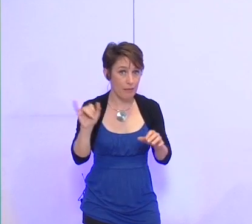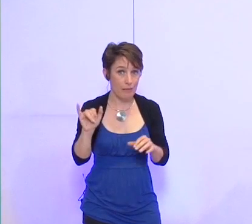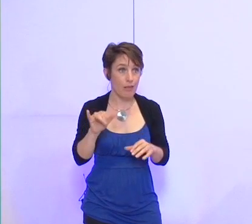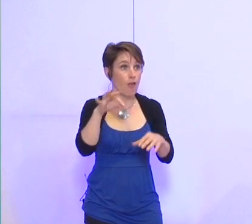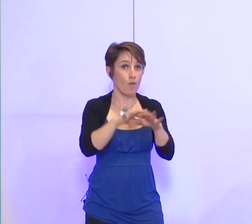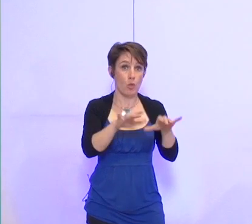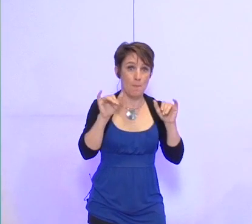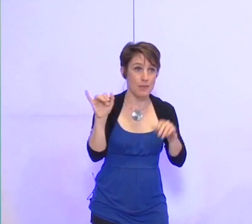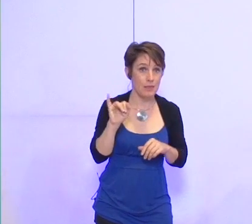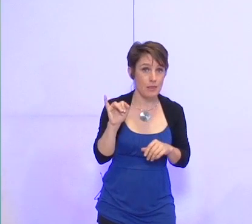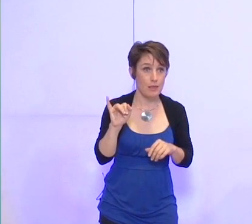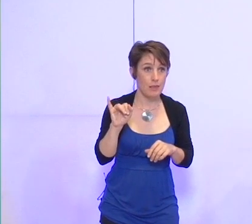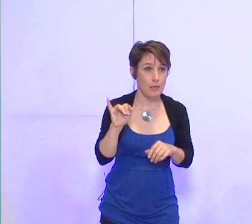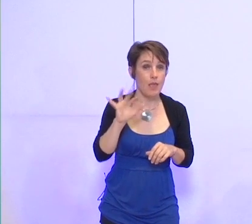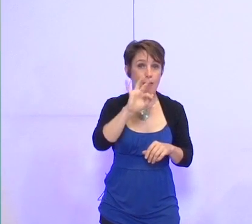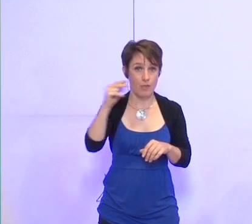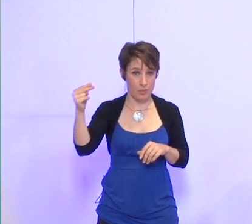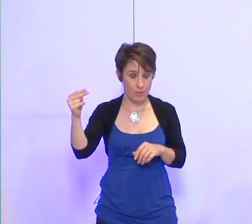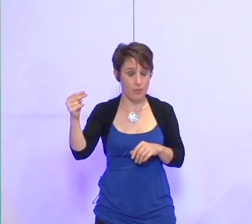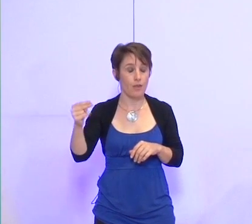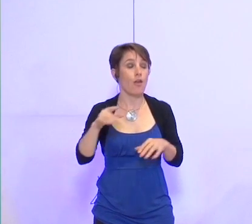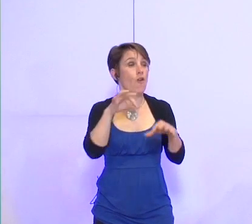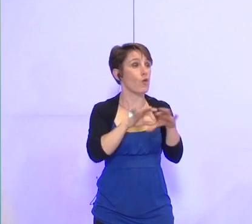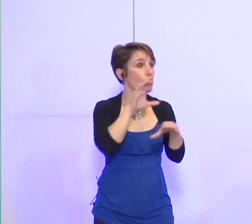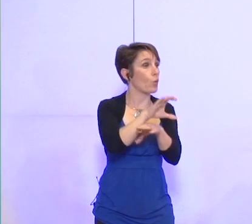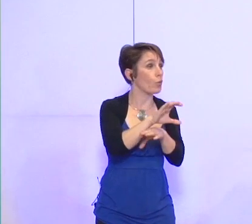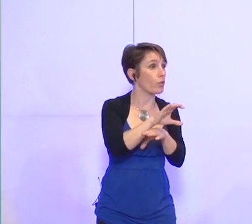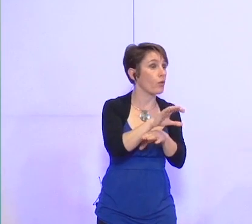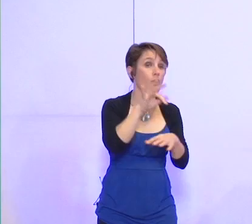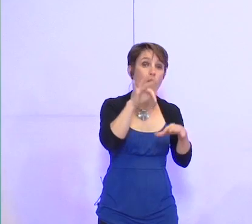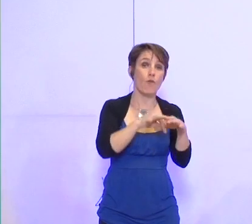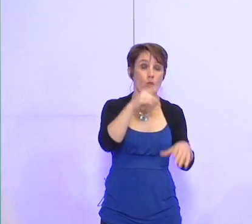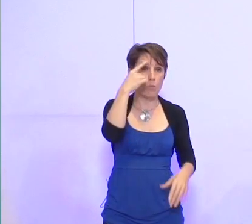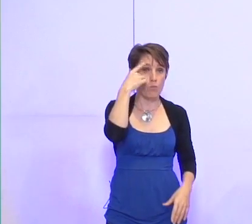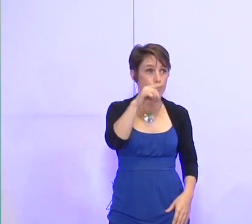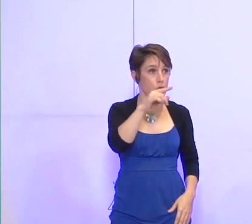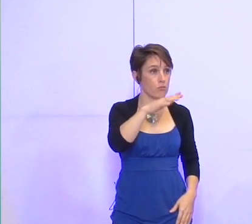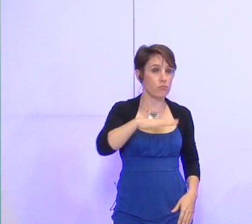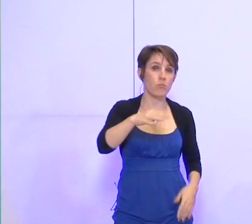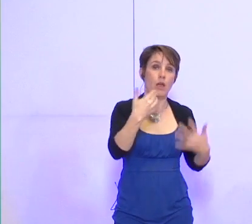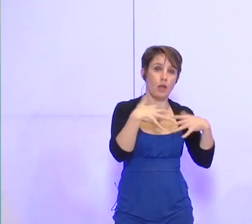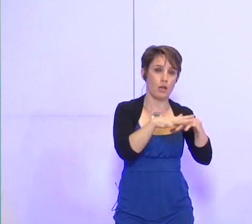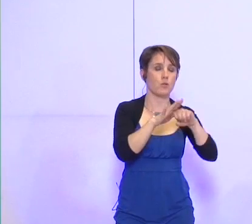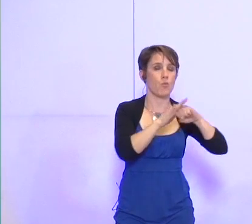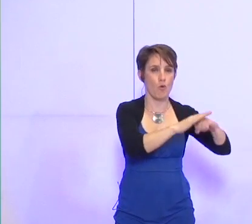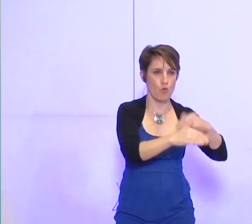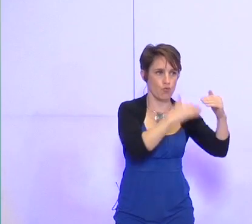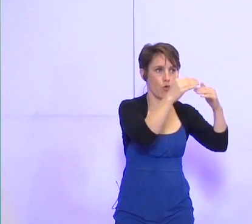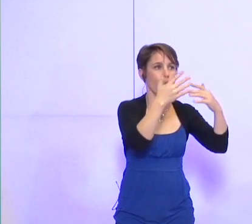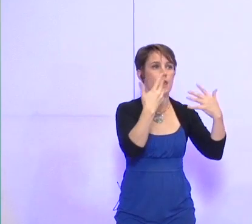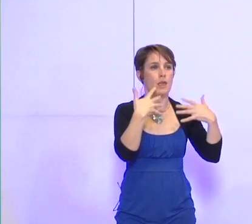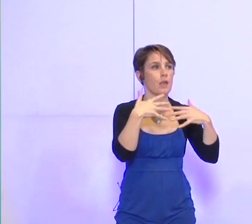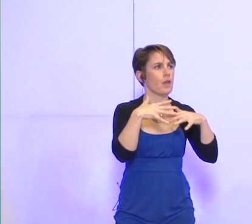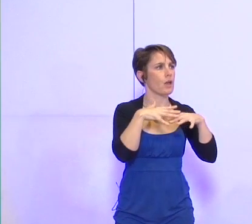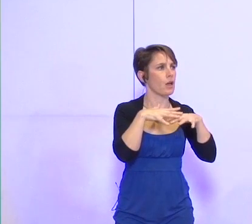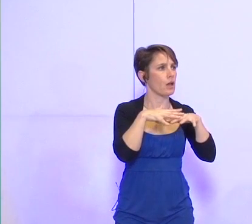s'abstient ? Front National, qui est contre ? Qui est pour ? Le Rassemblement de gauche et de progrès, j'imagine,